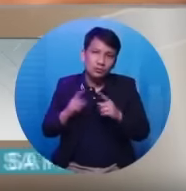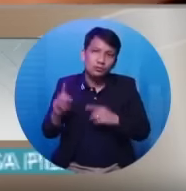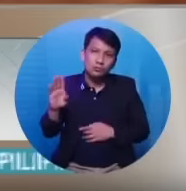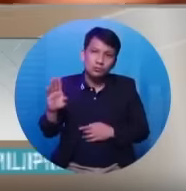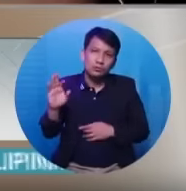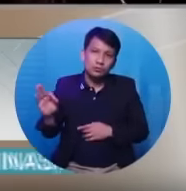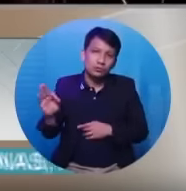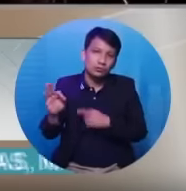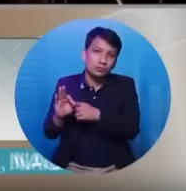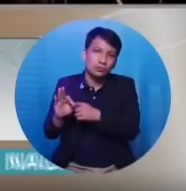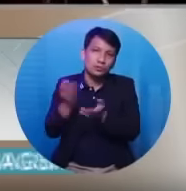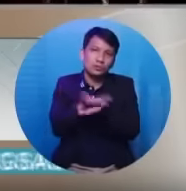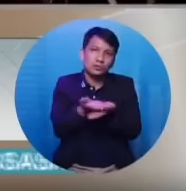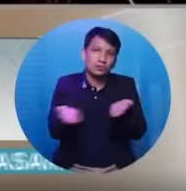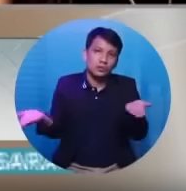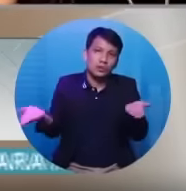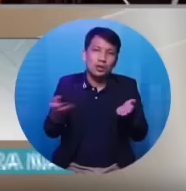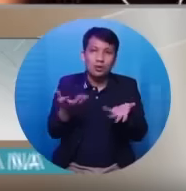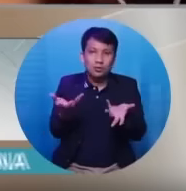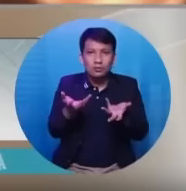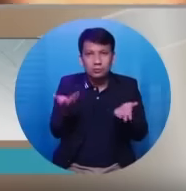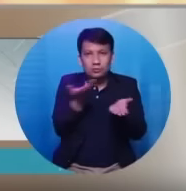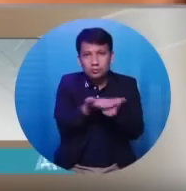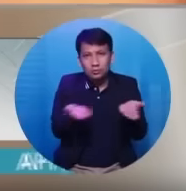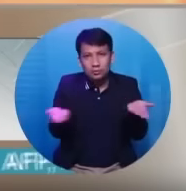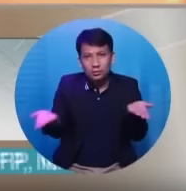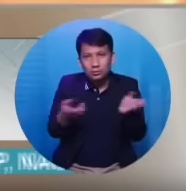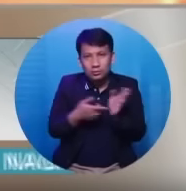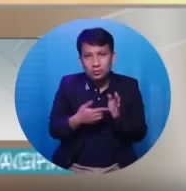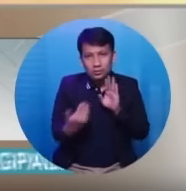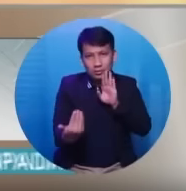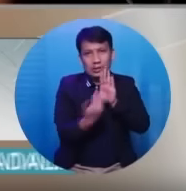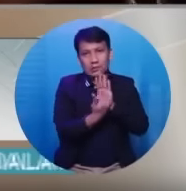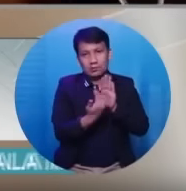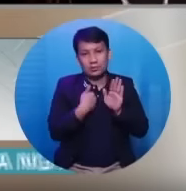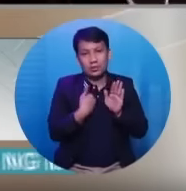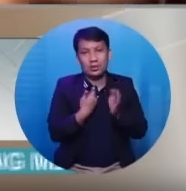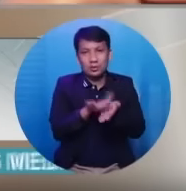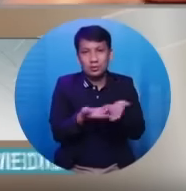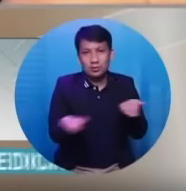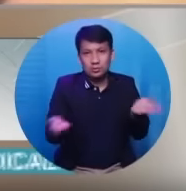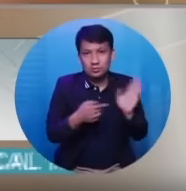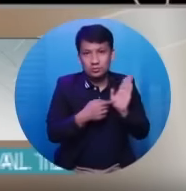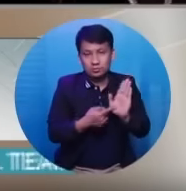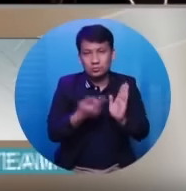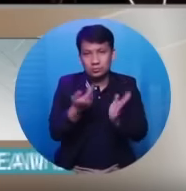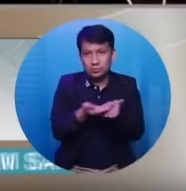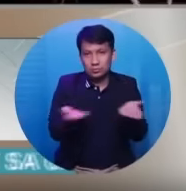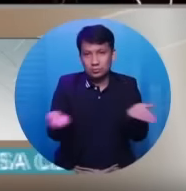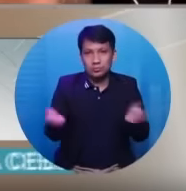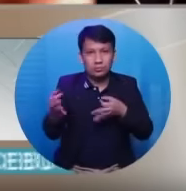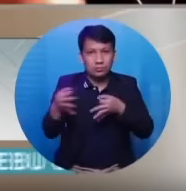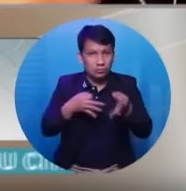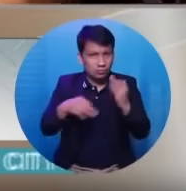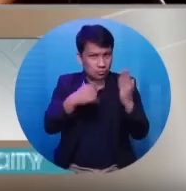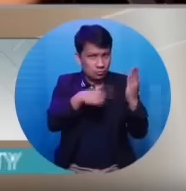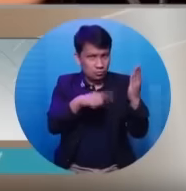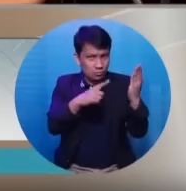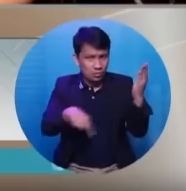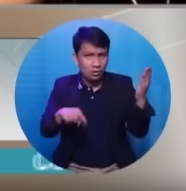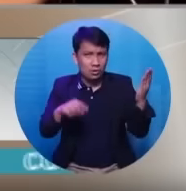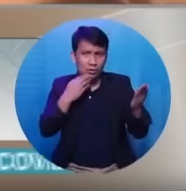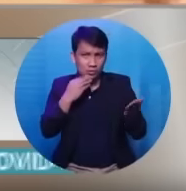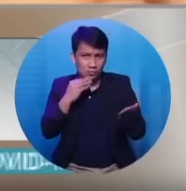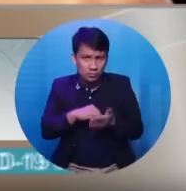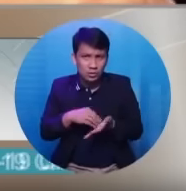po ilatag niya po yung lahat ng evidence niya against sa akin para maklaro. And i-check ko po yung